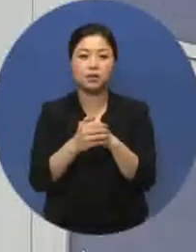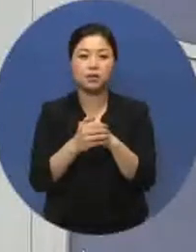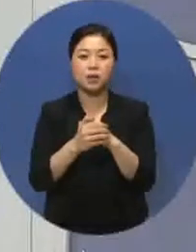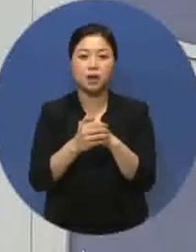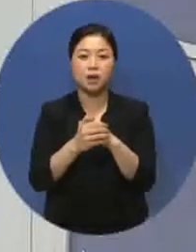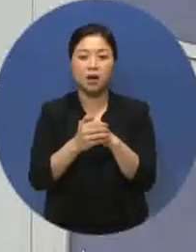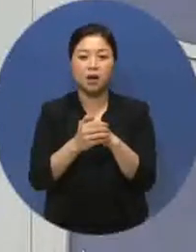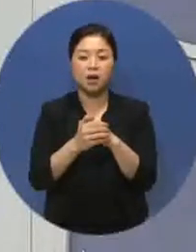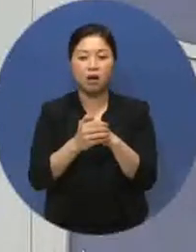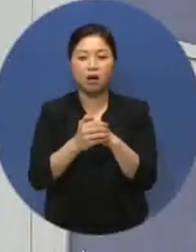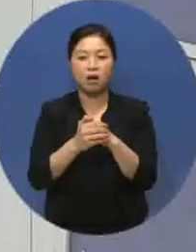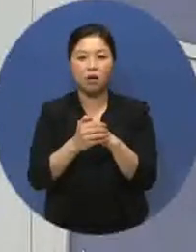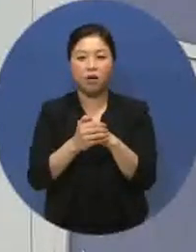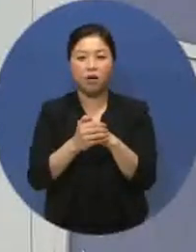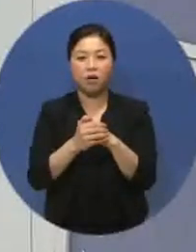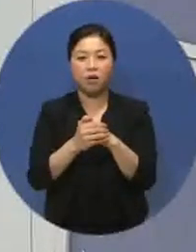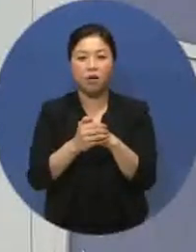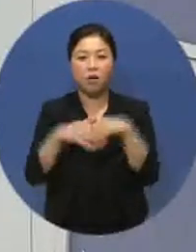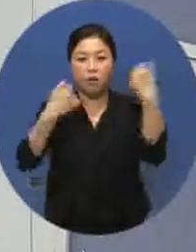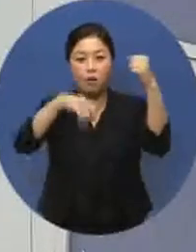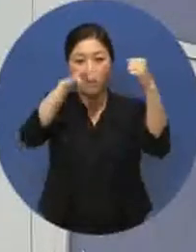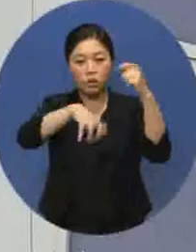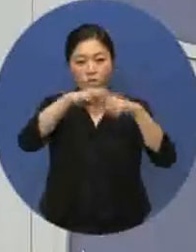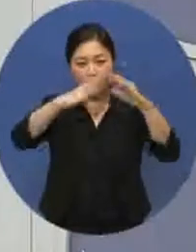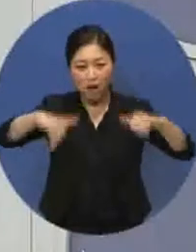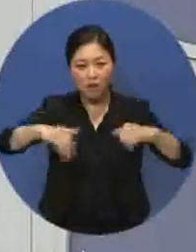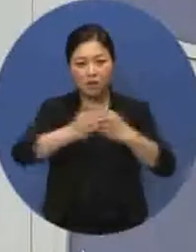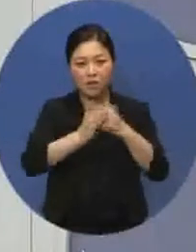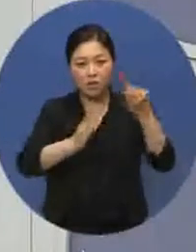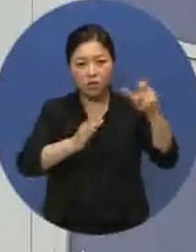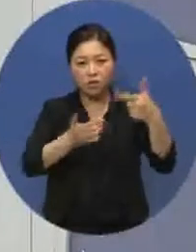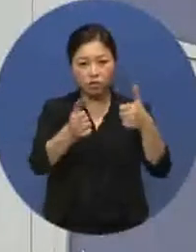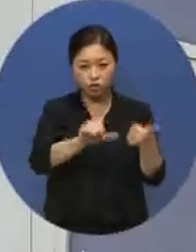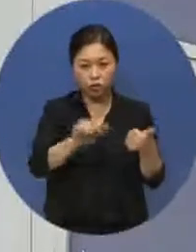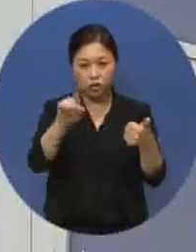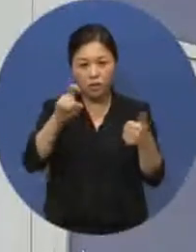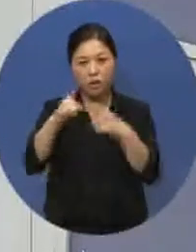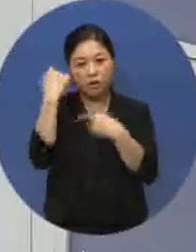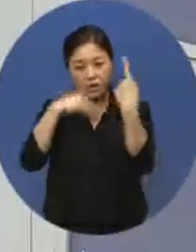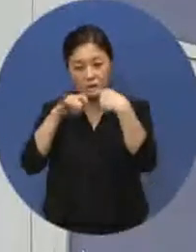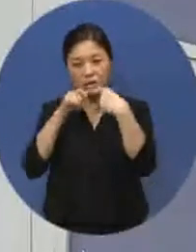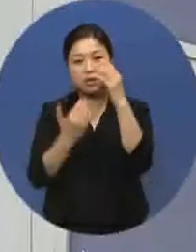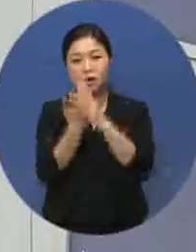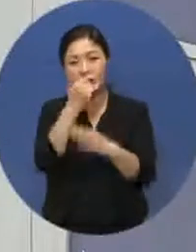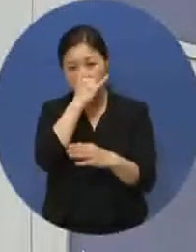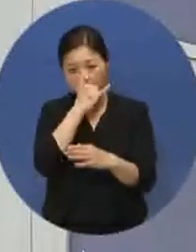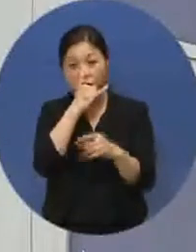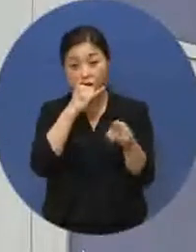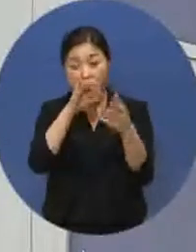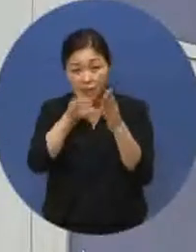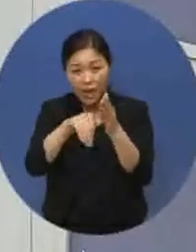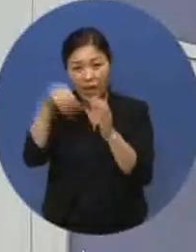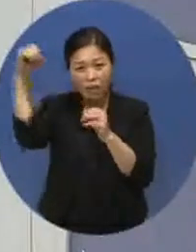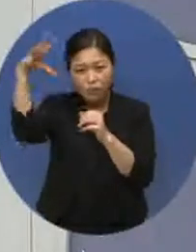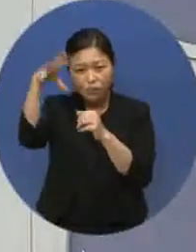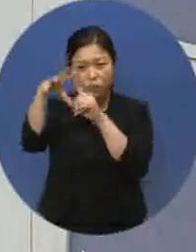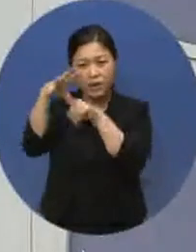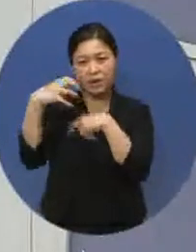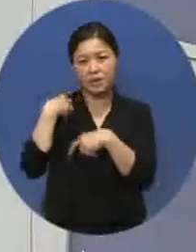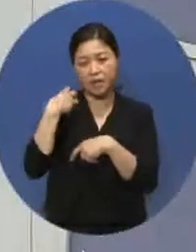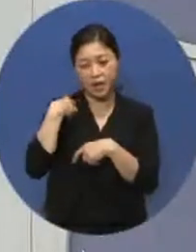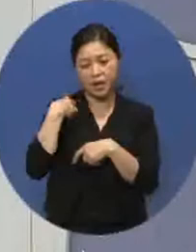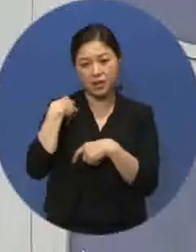붕괴돼서 16명이 죽고 11명이 중상을 그렇죠. 입는 사건이 있었습니다. 네. 그 사건에서 제가 그 조명을 담당한 무대를 담당한